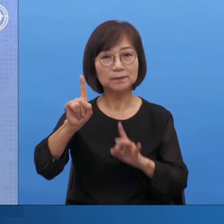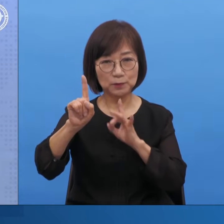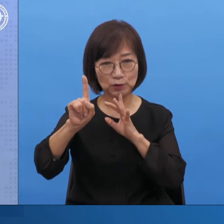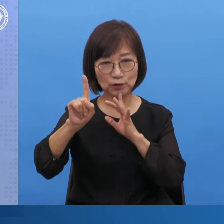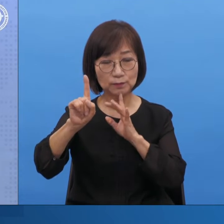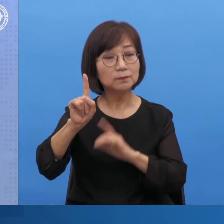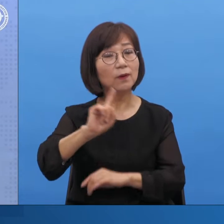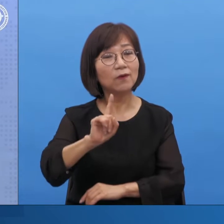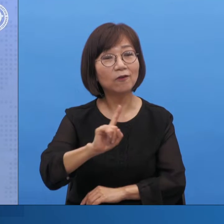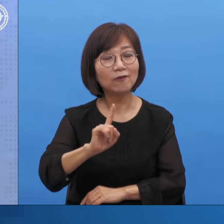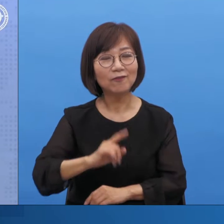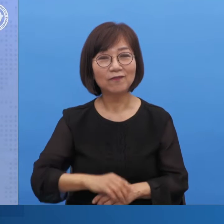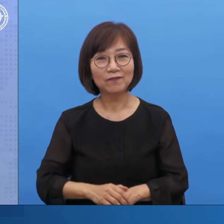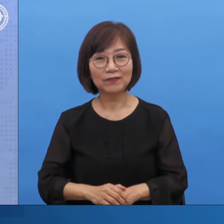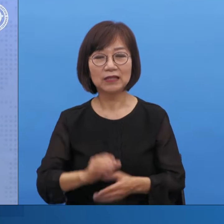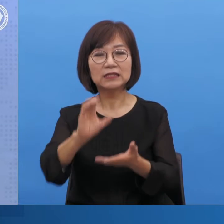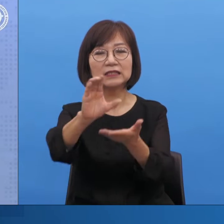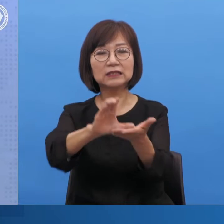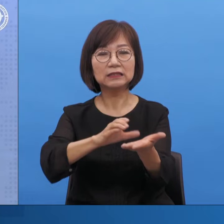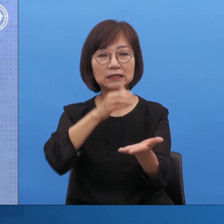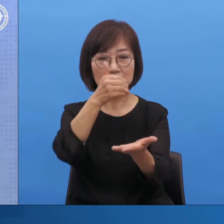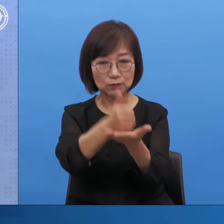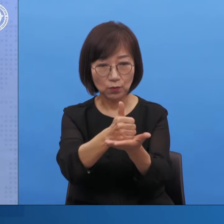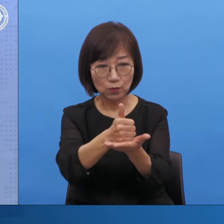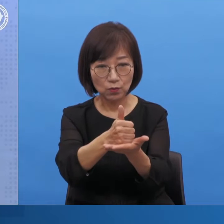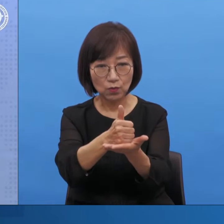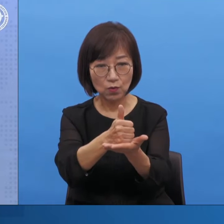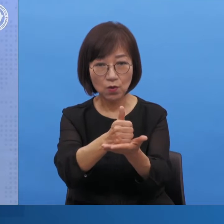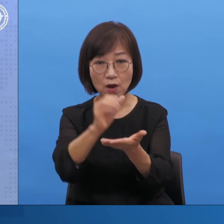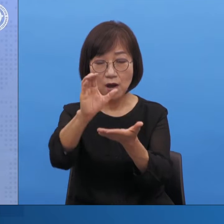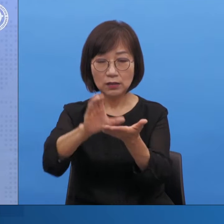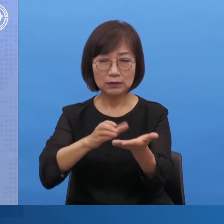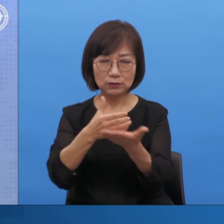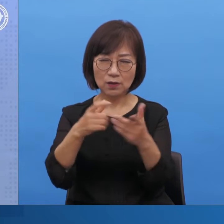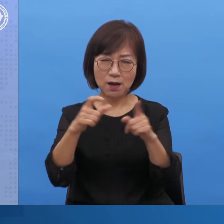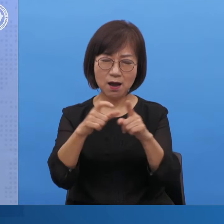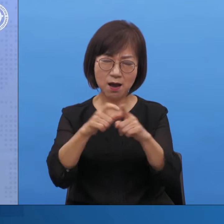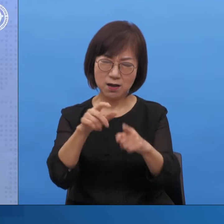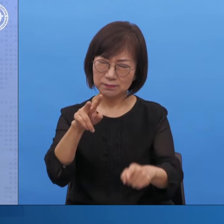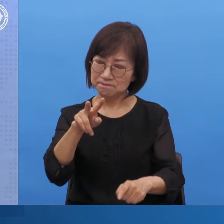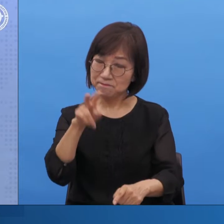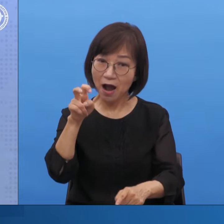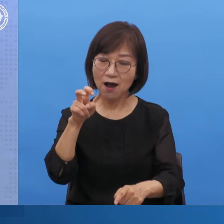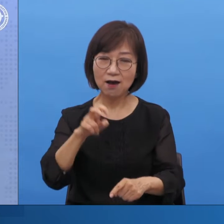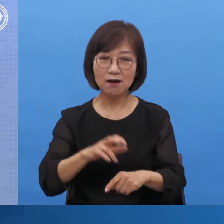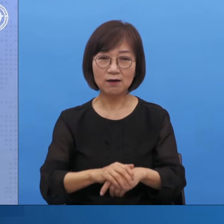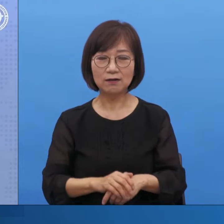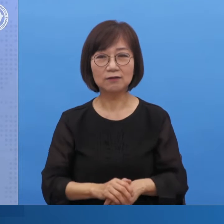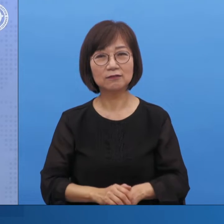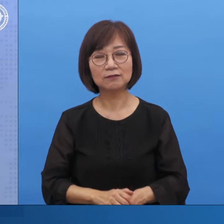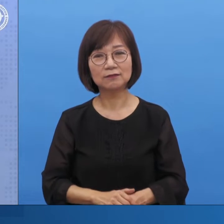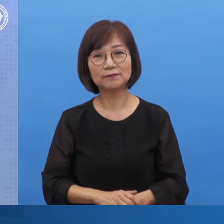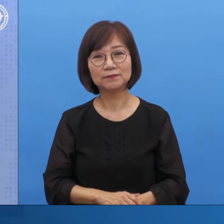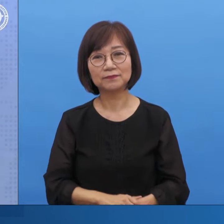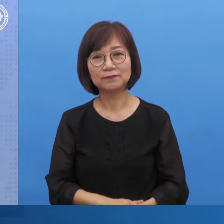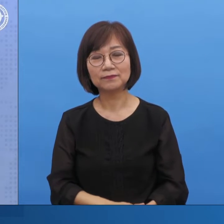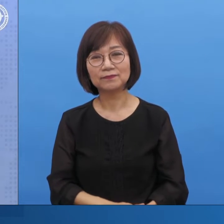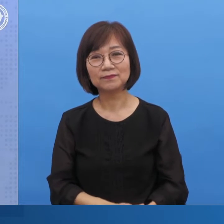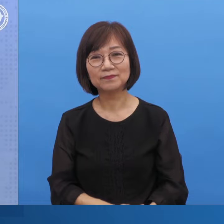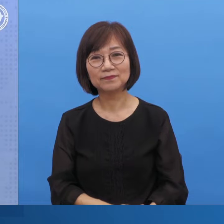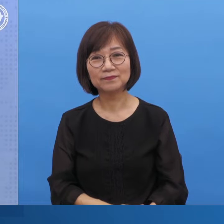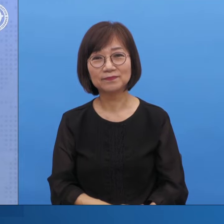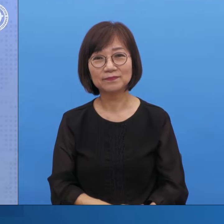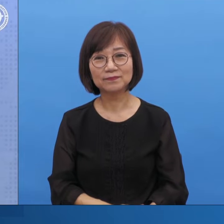thing. 뭐죠? What is that? 그리스도입니다. Christ. 이 단어를 제일 싫어하는. He hates that word the most. 그 어떤 사람은요 불신자 중에서도